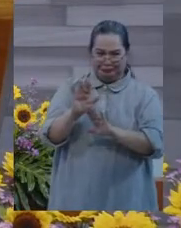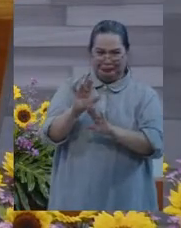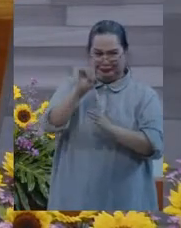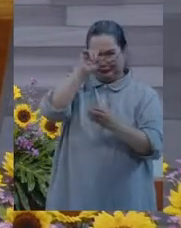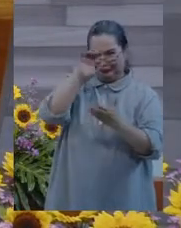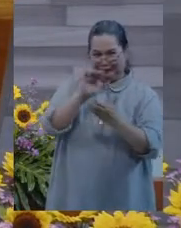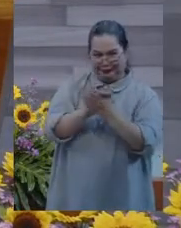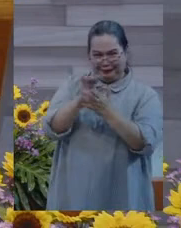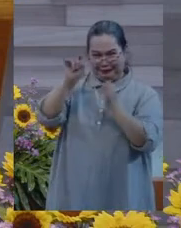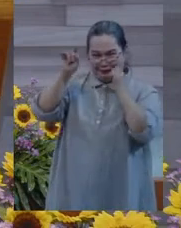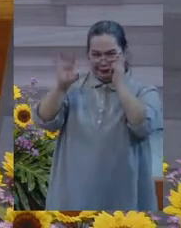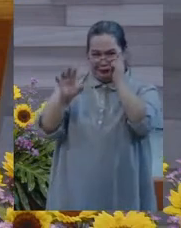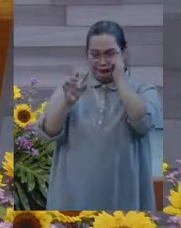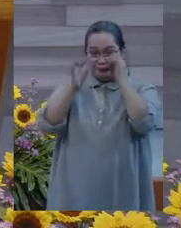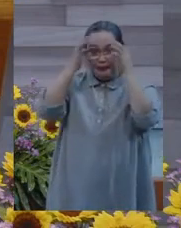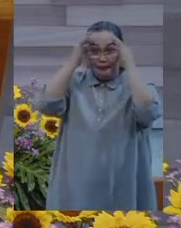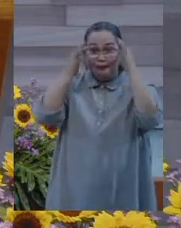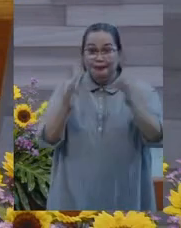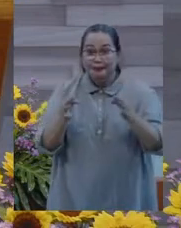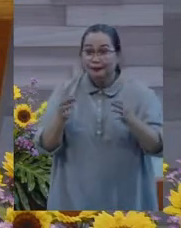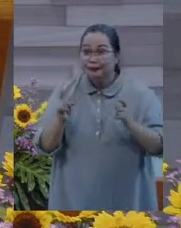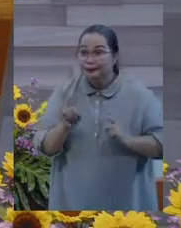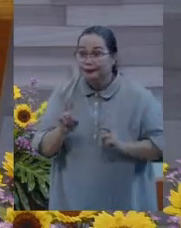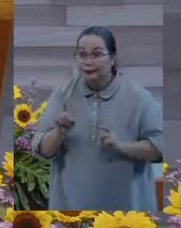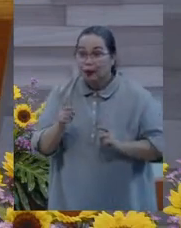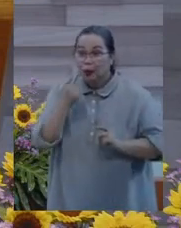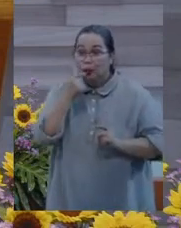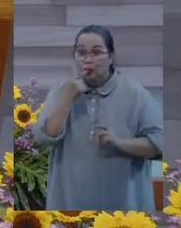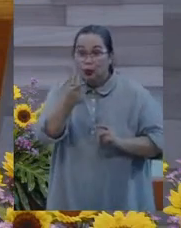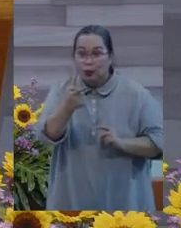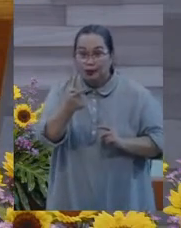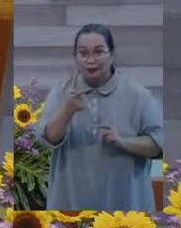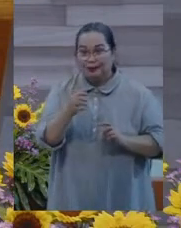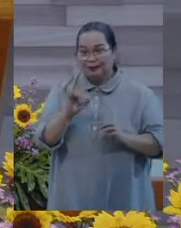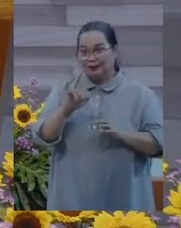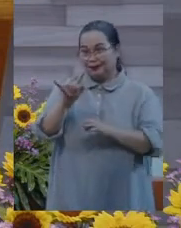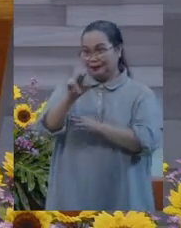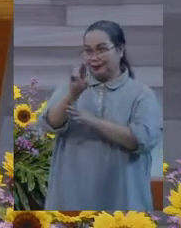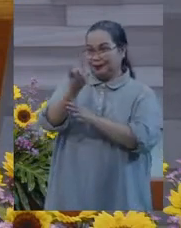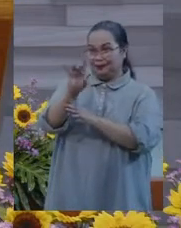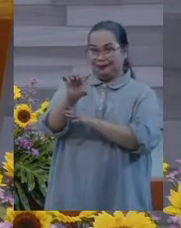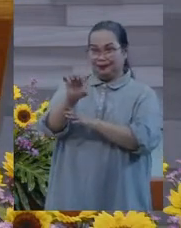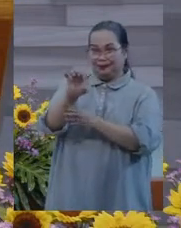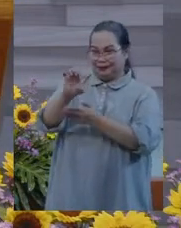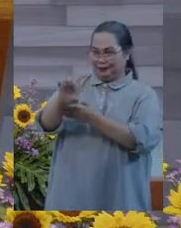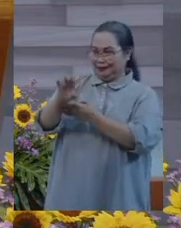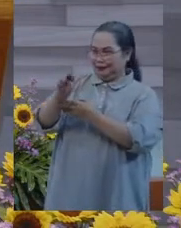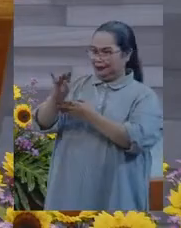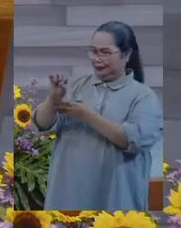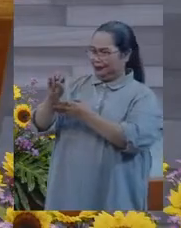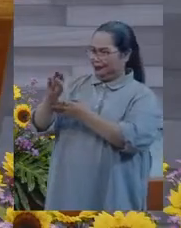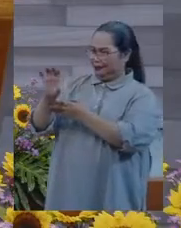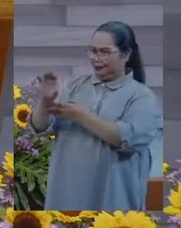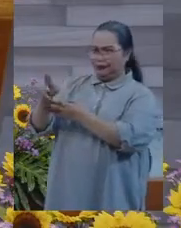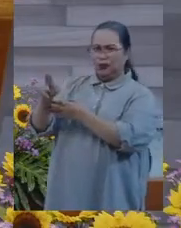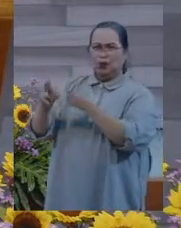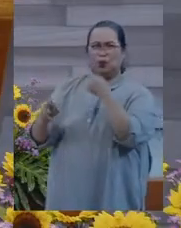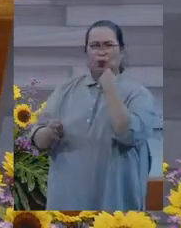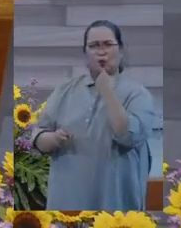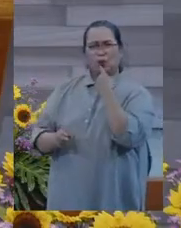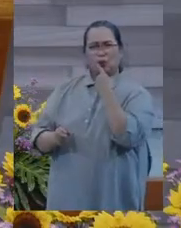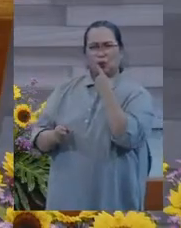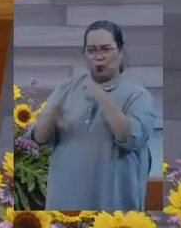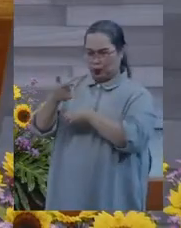Tiyak ang kanilang kahatulan. Sino ang nagsabi? Ang kinote ni Jude dito, si Enoch. Si Enoch po,